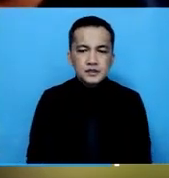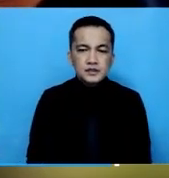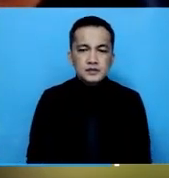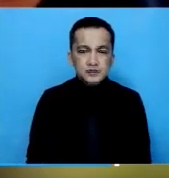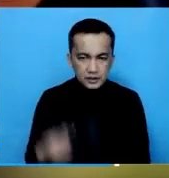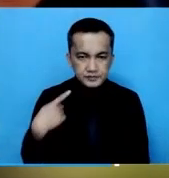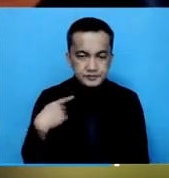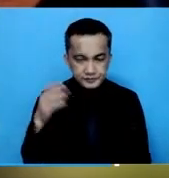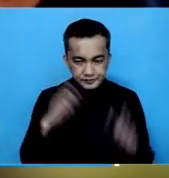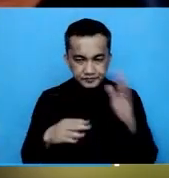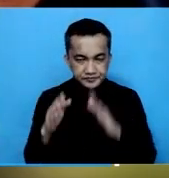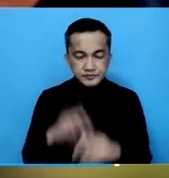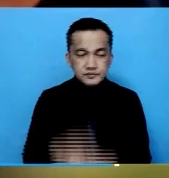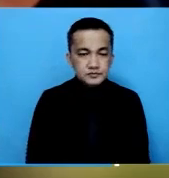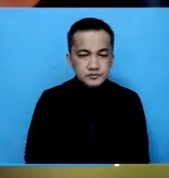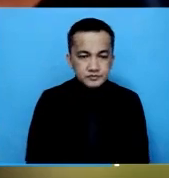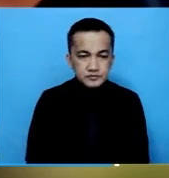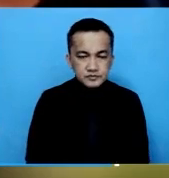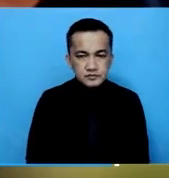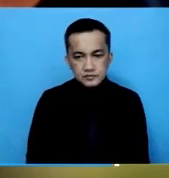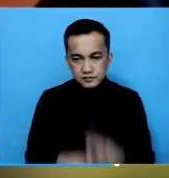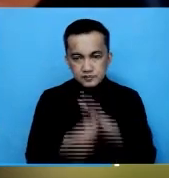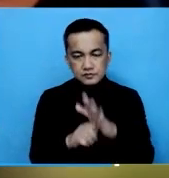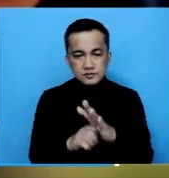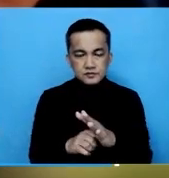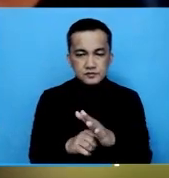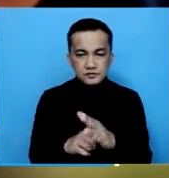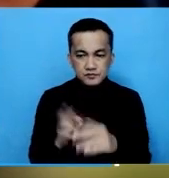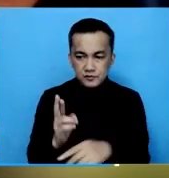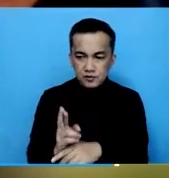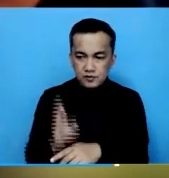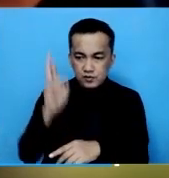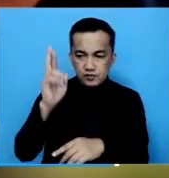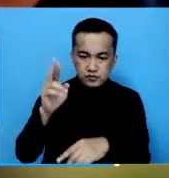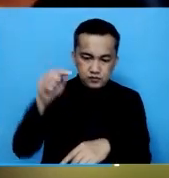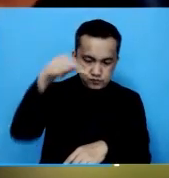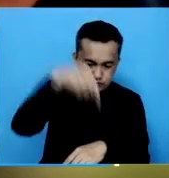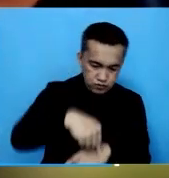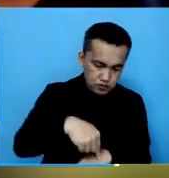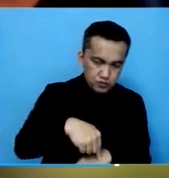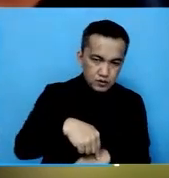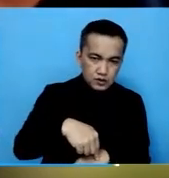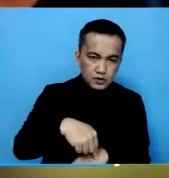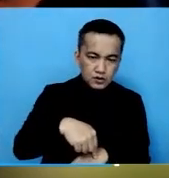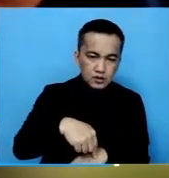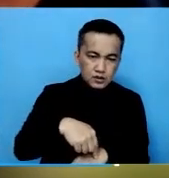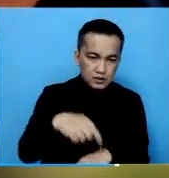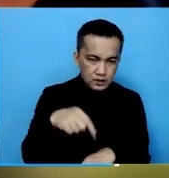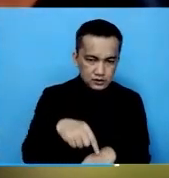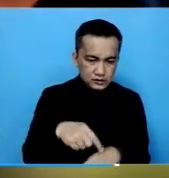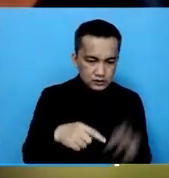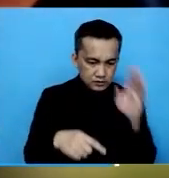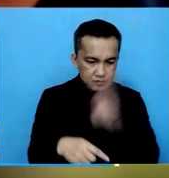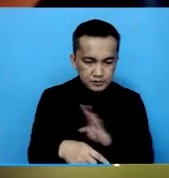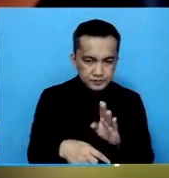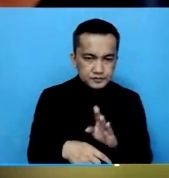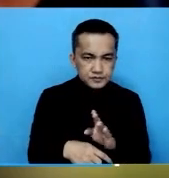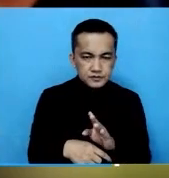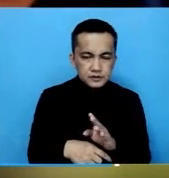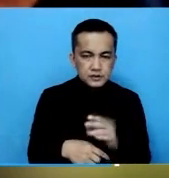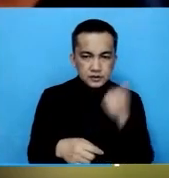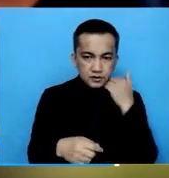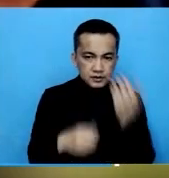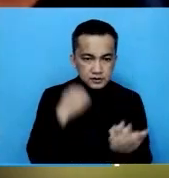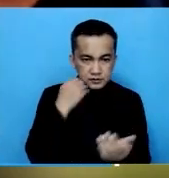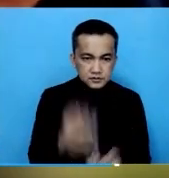ng problema at sabihin natin itong mga rocket debris na to ay bumagsak at nagkaroon ng damage or